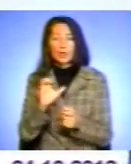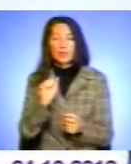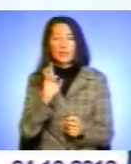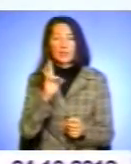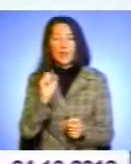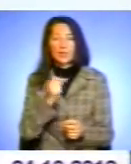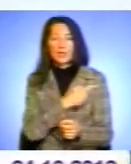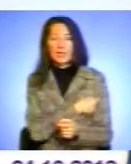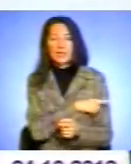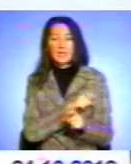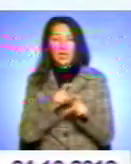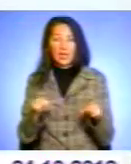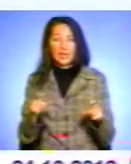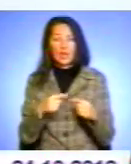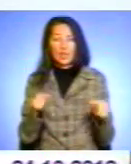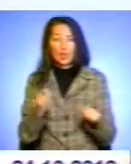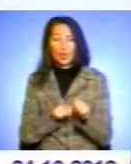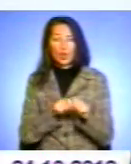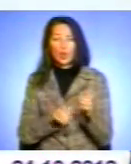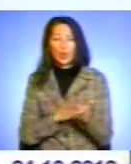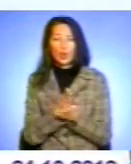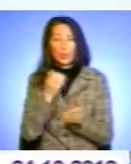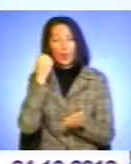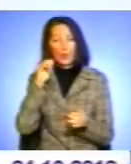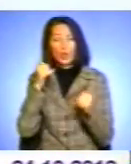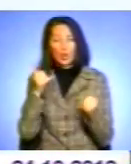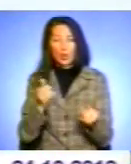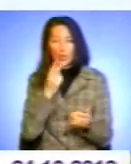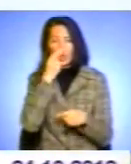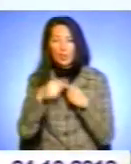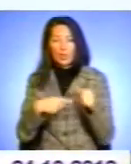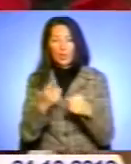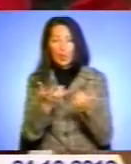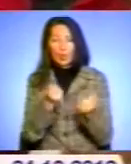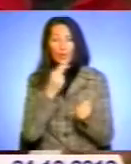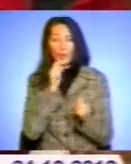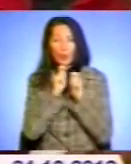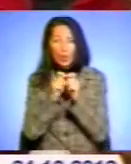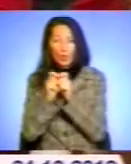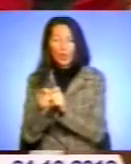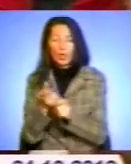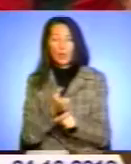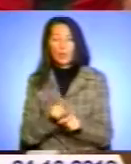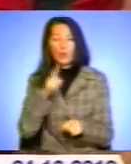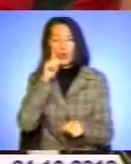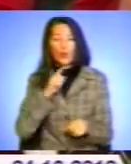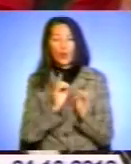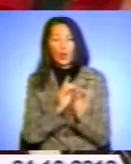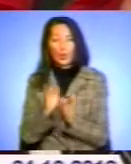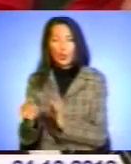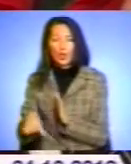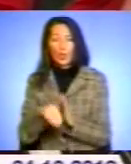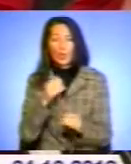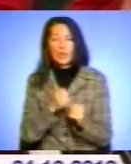контролюючі служби. Переможці сьогодні за традицією отримують непогані подарунки. Найбільш комфортні гуртожитки обирали